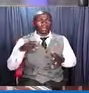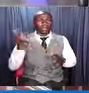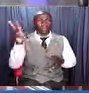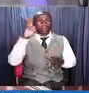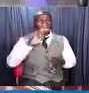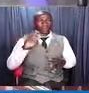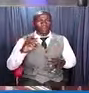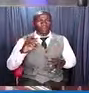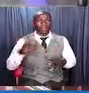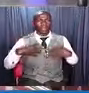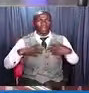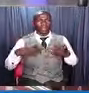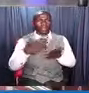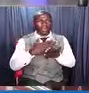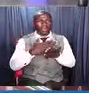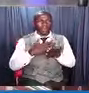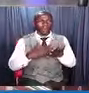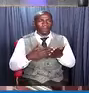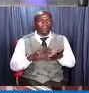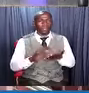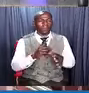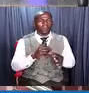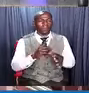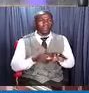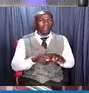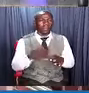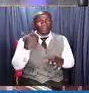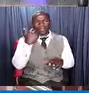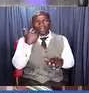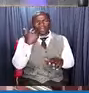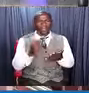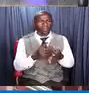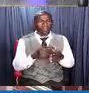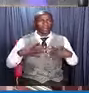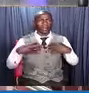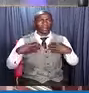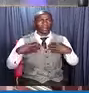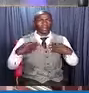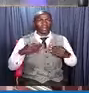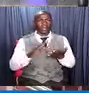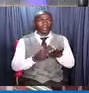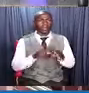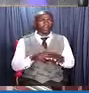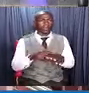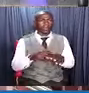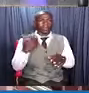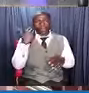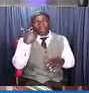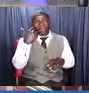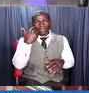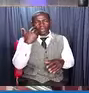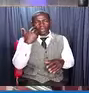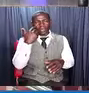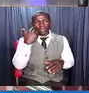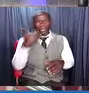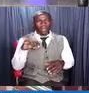here, but my healing was halfway done. Mara magonjo yamerudi. Sometimes I have the sickness mara, back. Mara uzima. Sometimes wellness. Mara merudi. Sometimes it has come back.